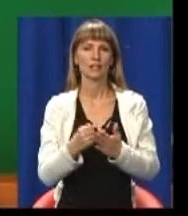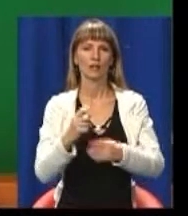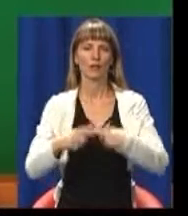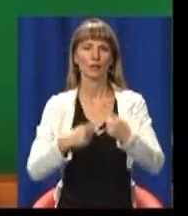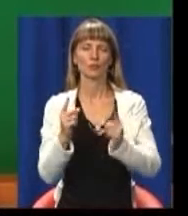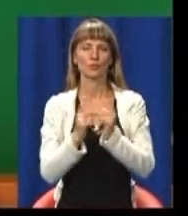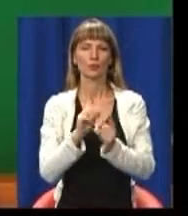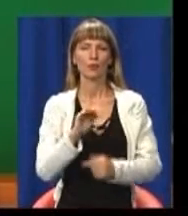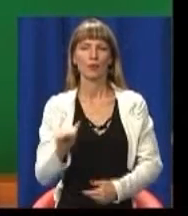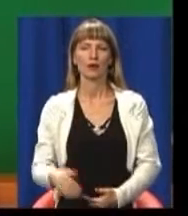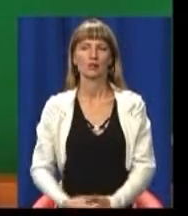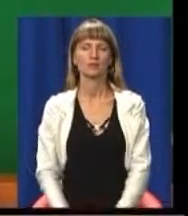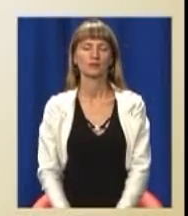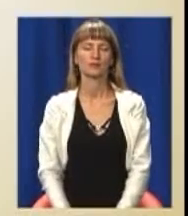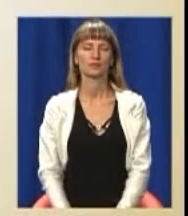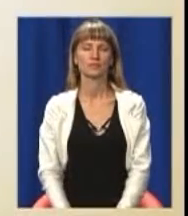зустрічей, бувайте!